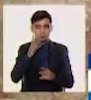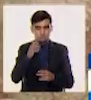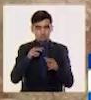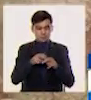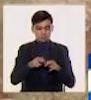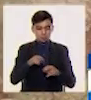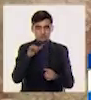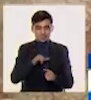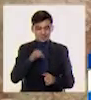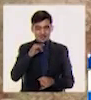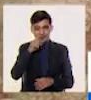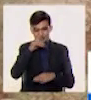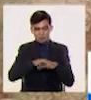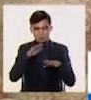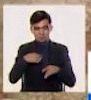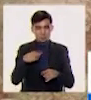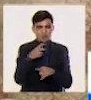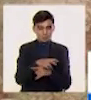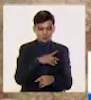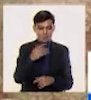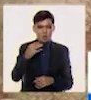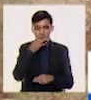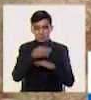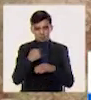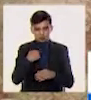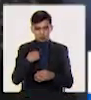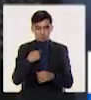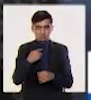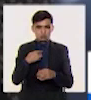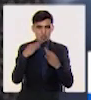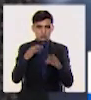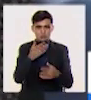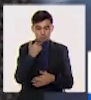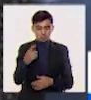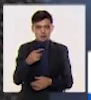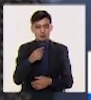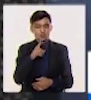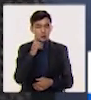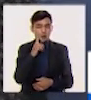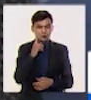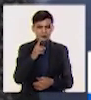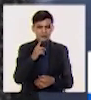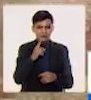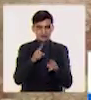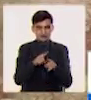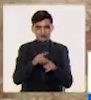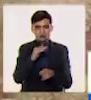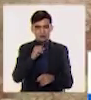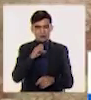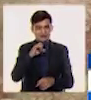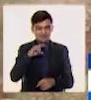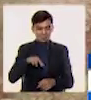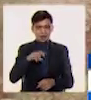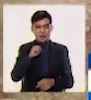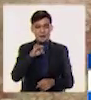отырмын ғой, әкімшілікке бардық, олардың берген жауабы, біз ешкімге рұқсат берген жоқпыз дейді. Жасыл аймақ өздерінше екті дейді. Жасыл аймақтың басшылығына